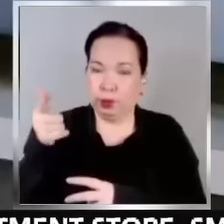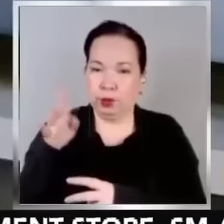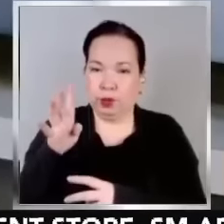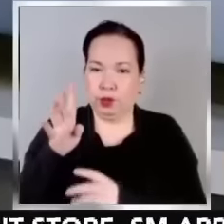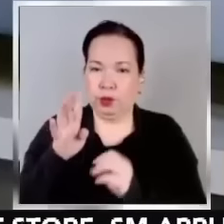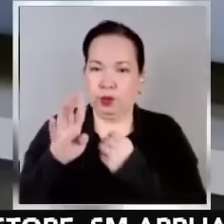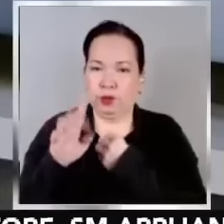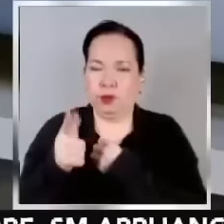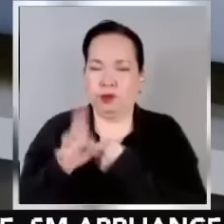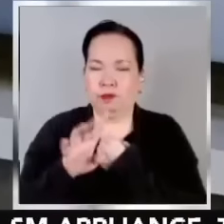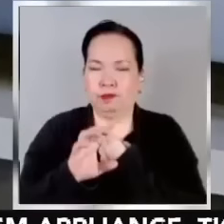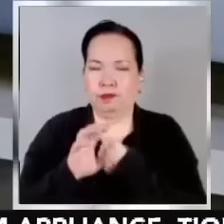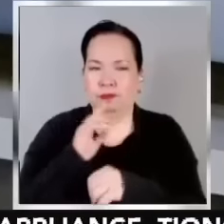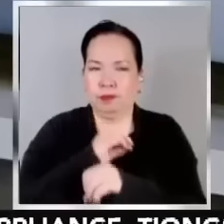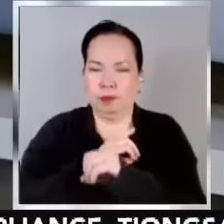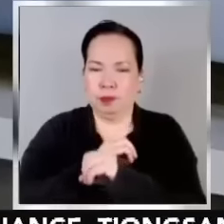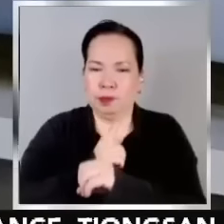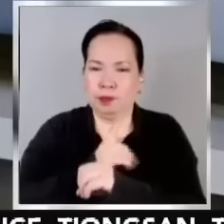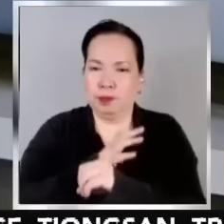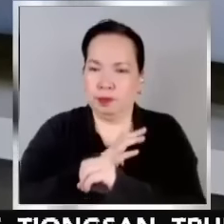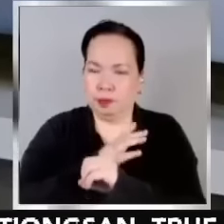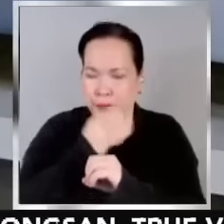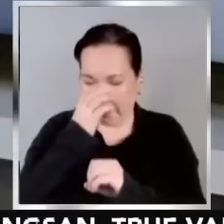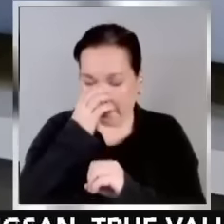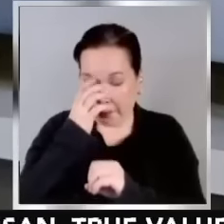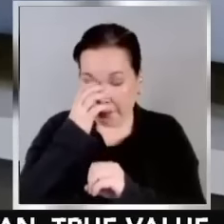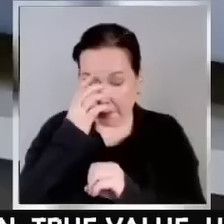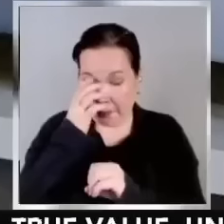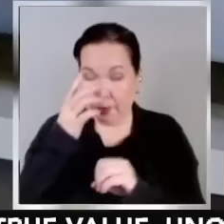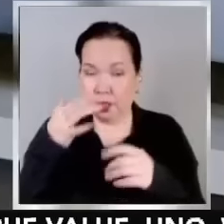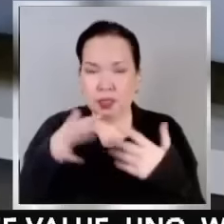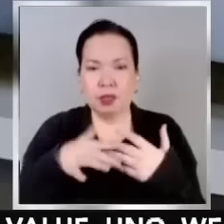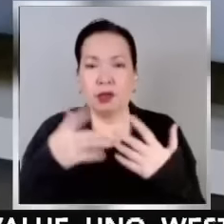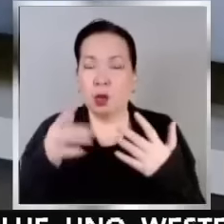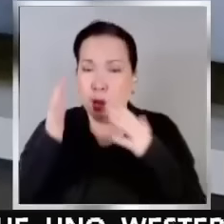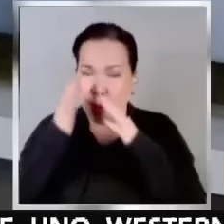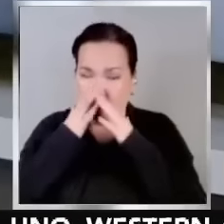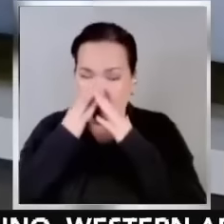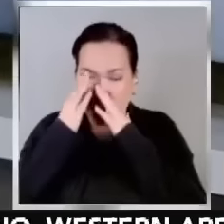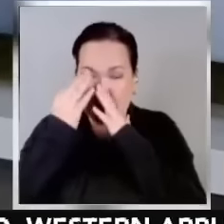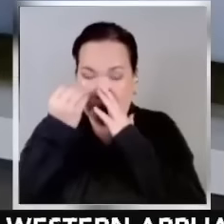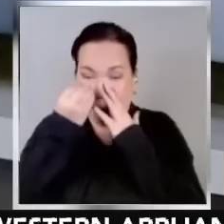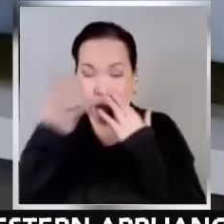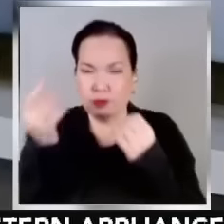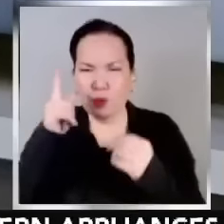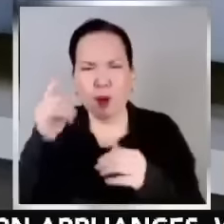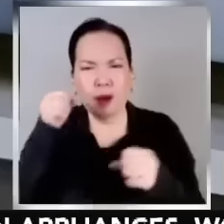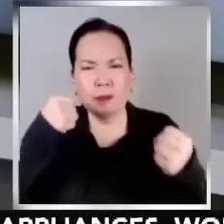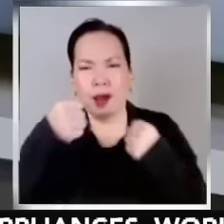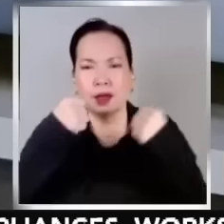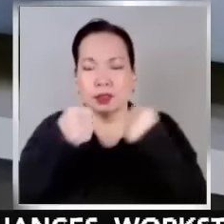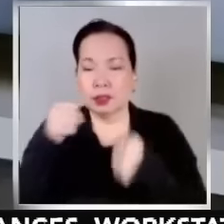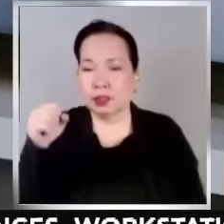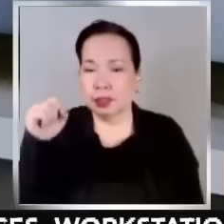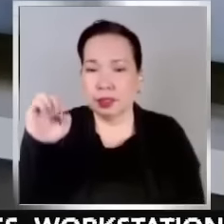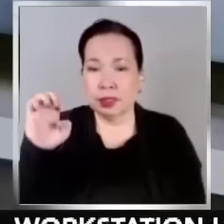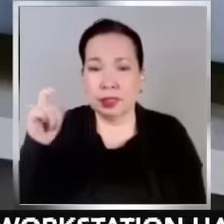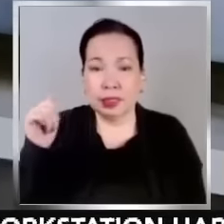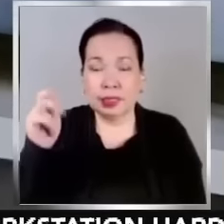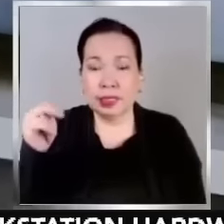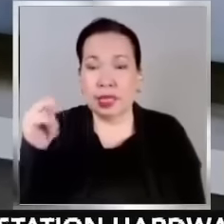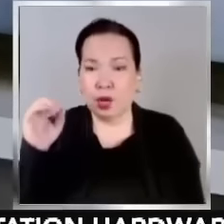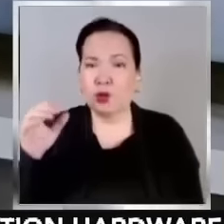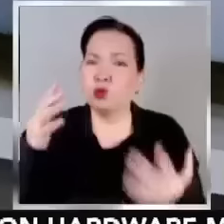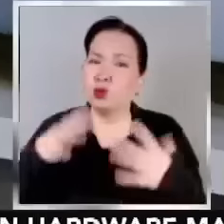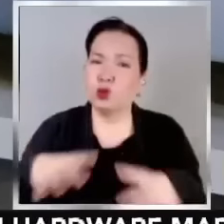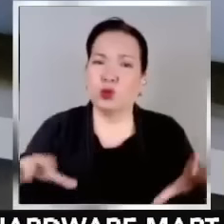Sa ibang balita, tuluyan ang natapos ang laban ng boksingerong pambato ng Sarangani na si Kenneth Egano. Pumanaw siya matapos ang apat na